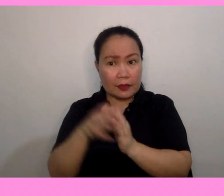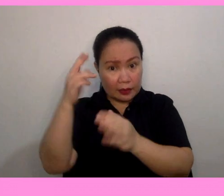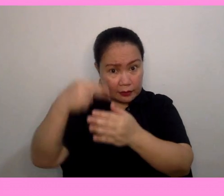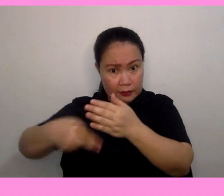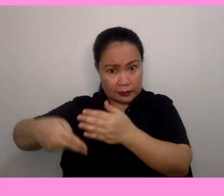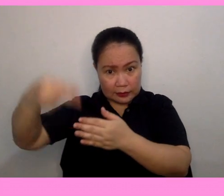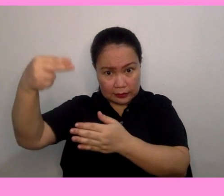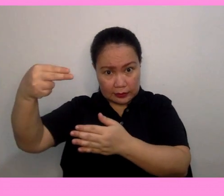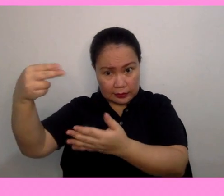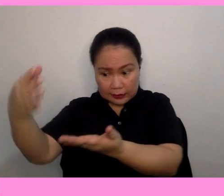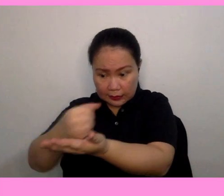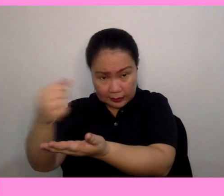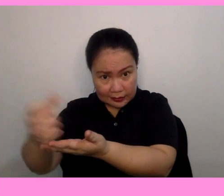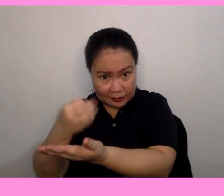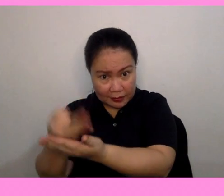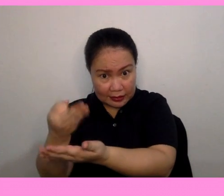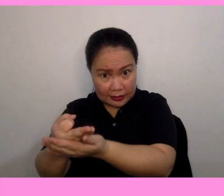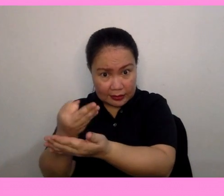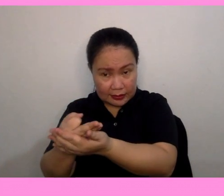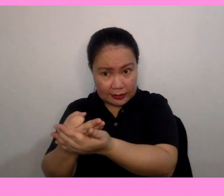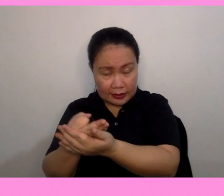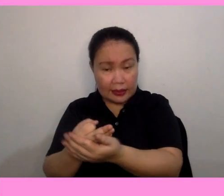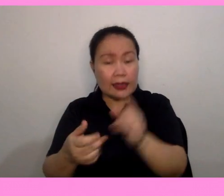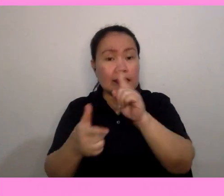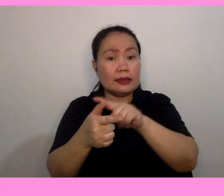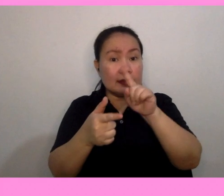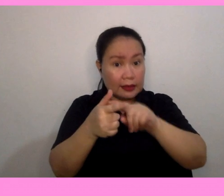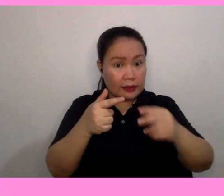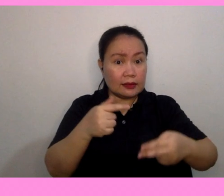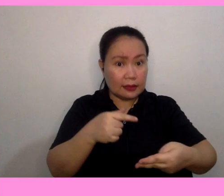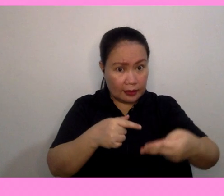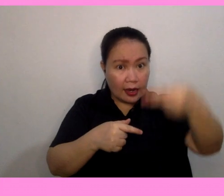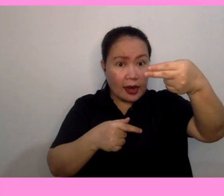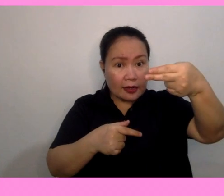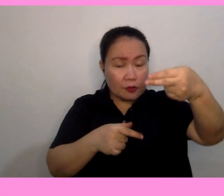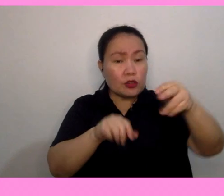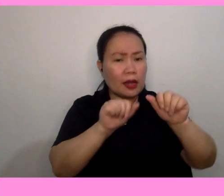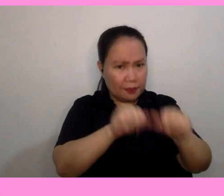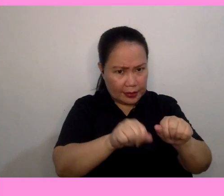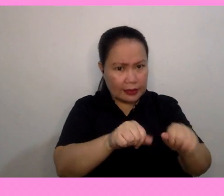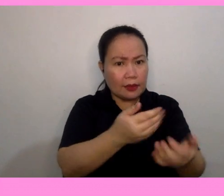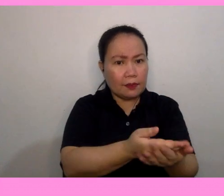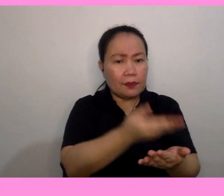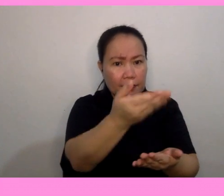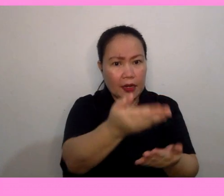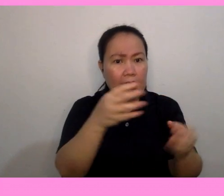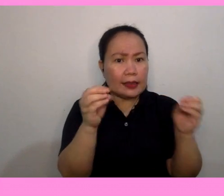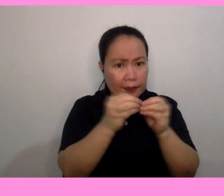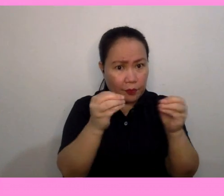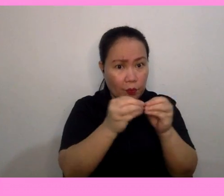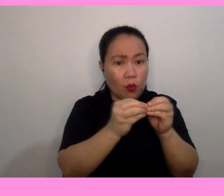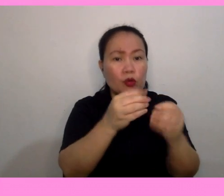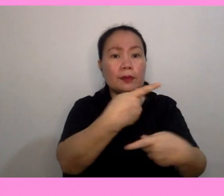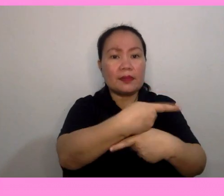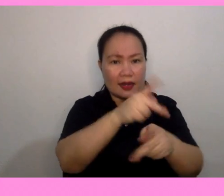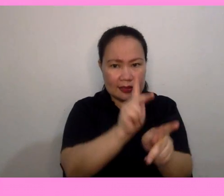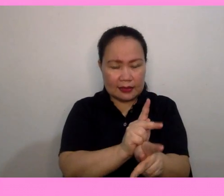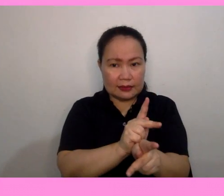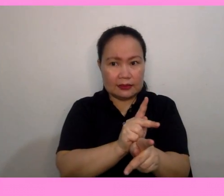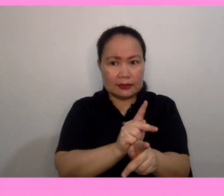Sa pagtaas ng kita ng isang tao, tumataas ang kanyang kakayahan na bumili ng mas maraming